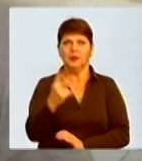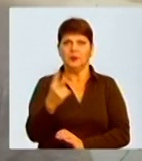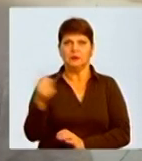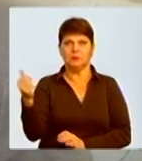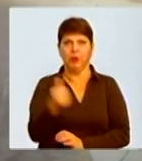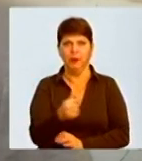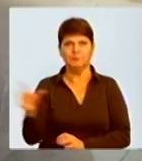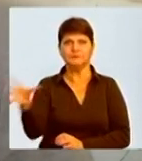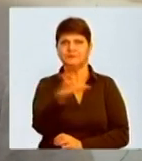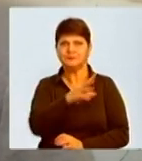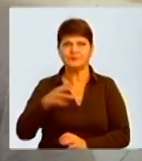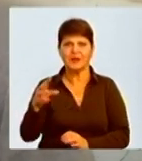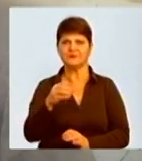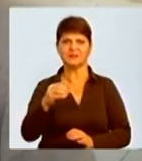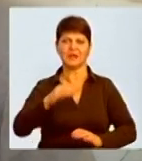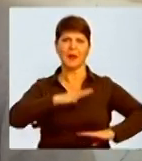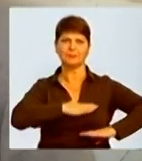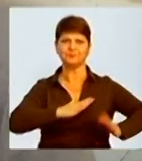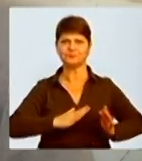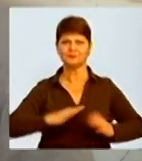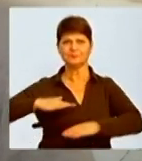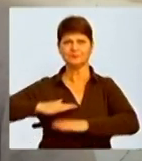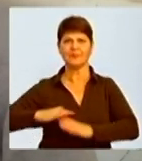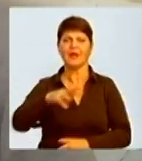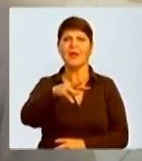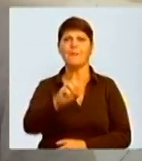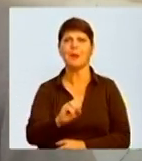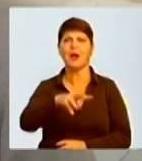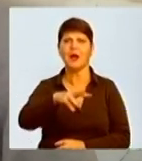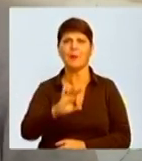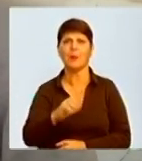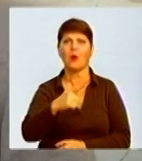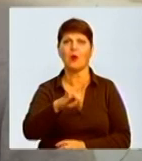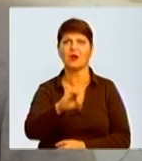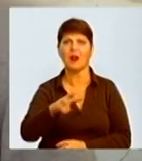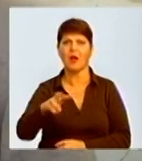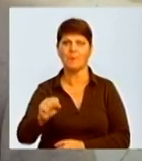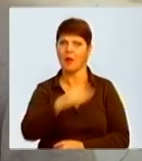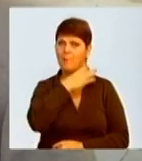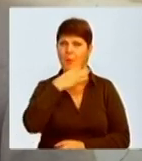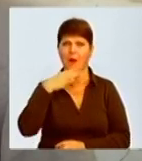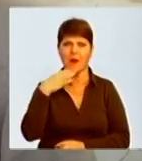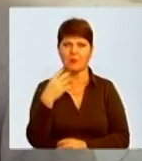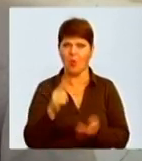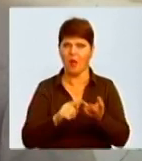УЗІ, мамограма, тобто по максимуму здала багато аналізів. І